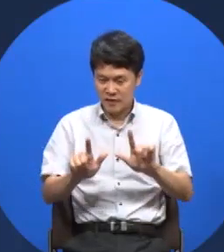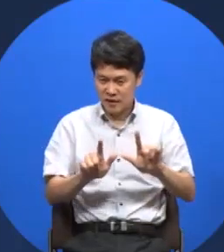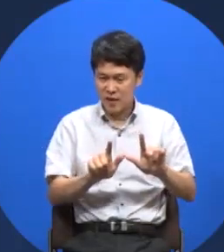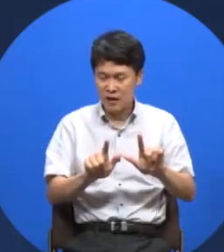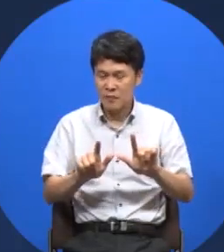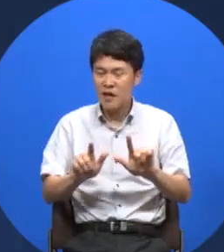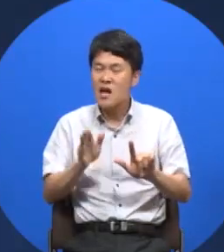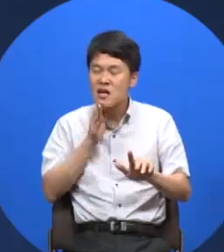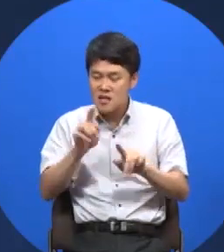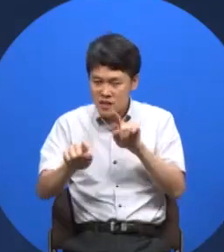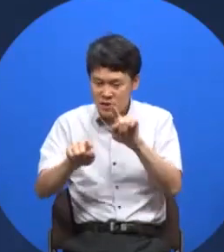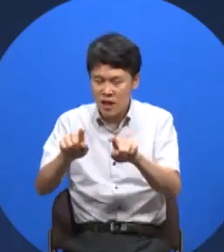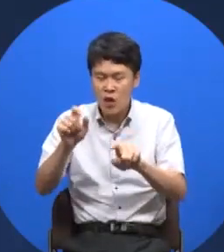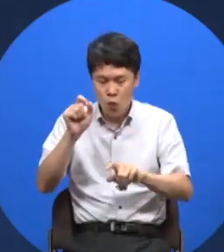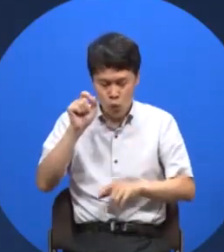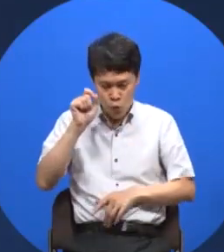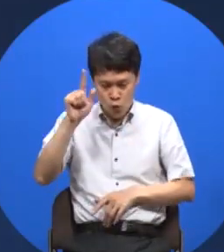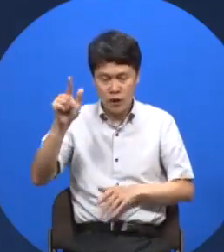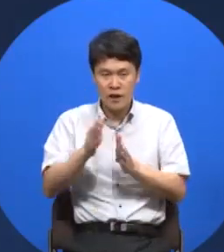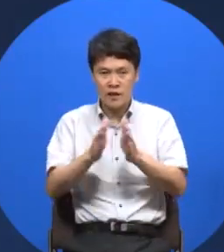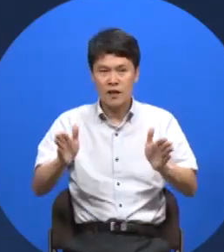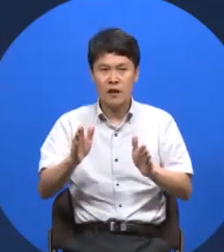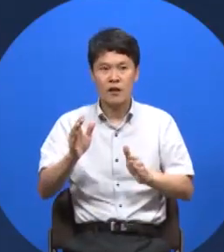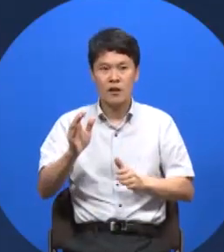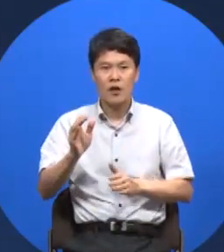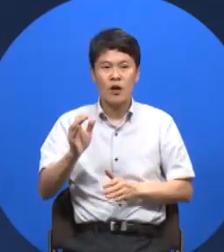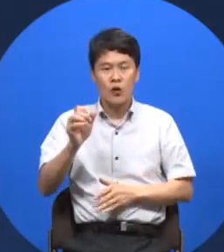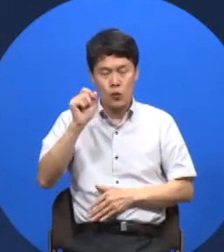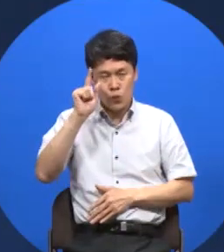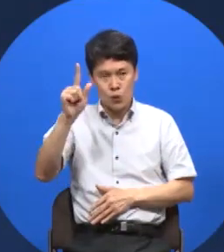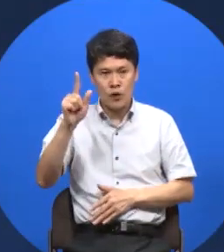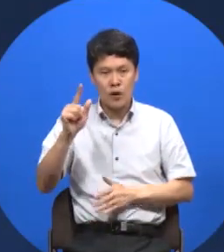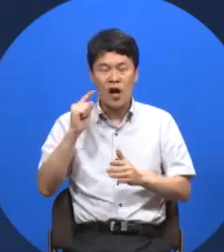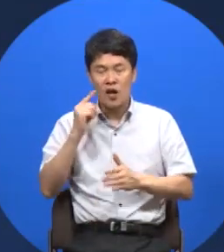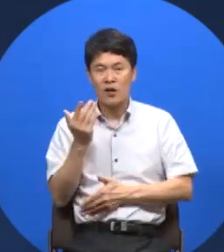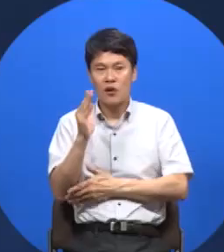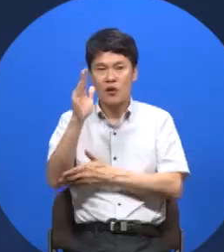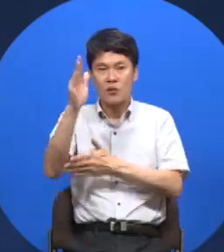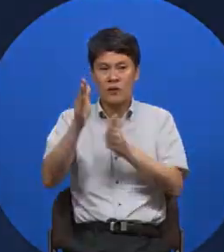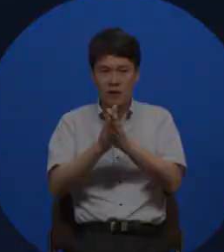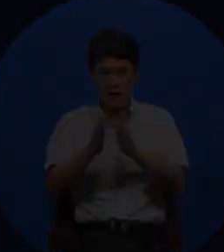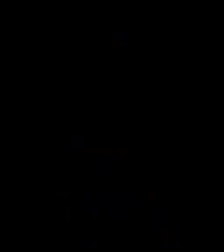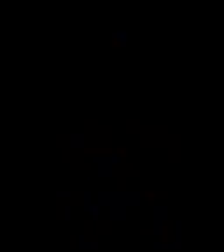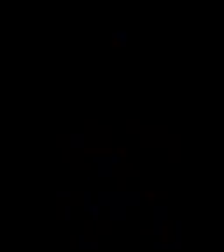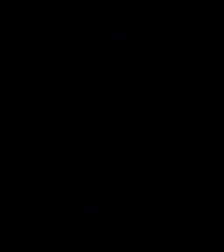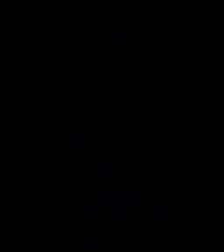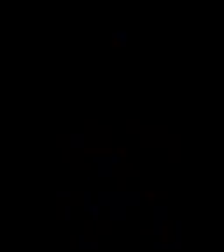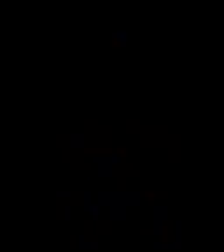그리고 위대한 영감의 새로운 날이 될 수 있기를 주의 이름으로 축원합니다.